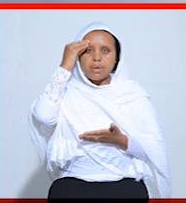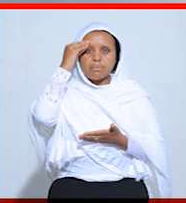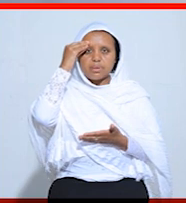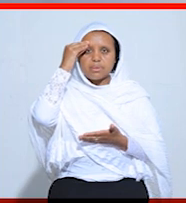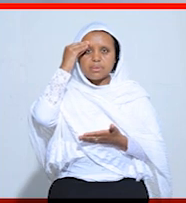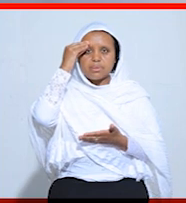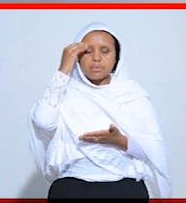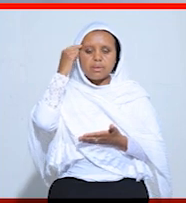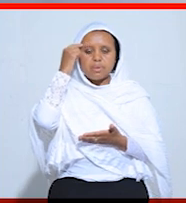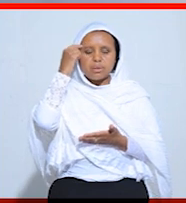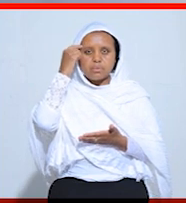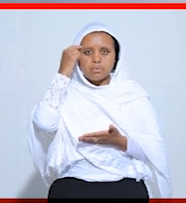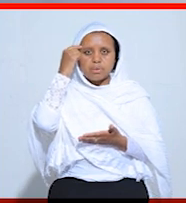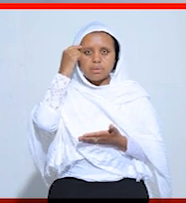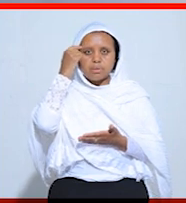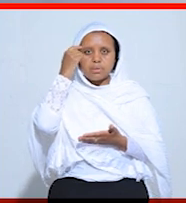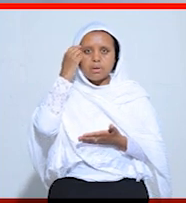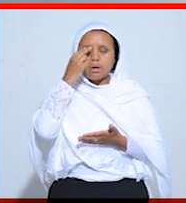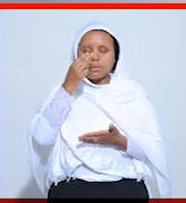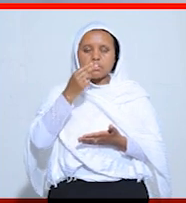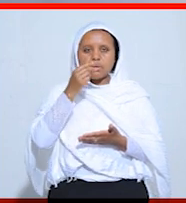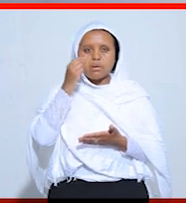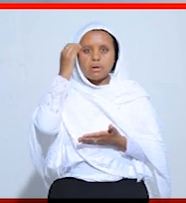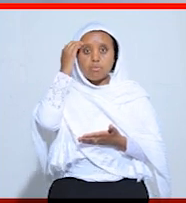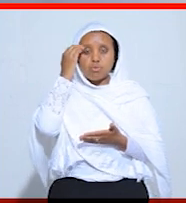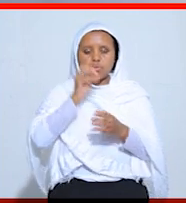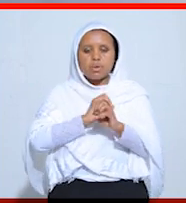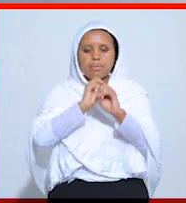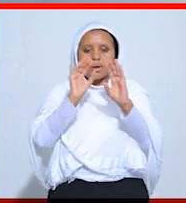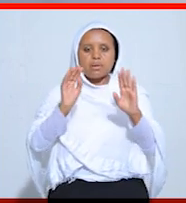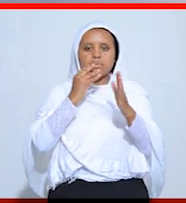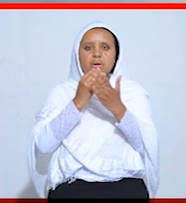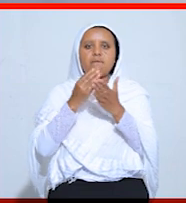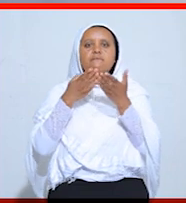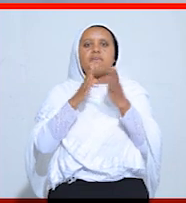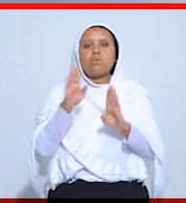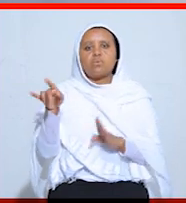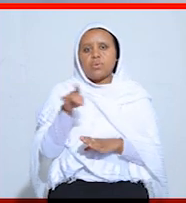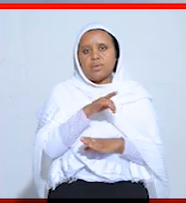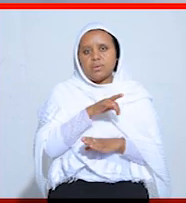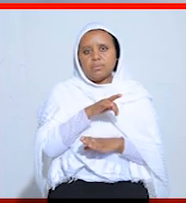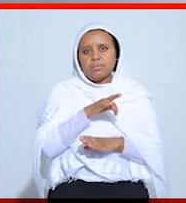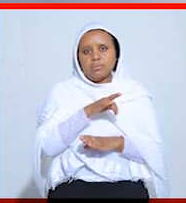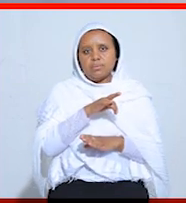የምንማርበትን የምናስተውልበትን አይንተ አይምሮ እንዲያበራልን መልካም ፈቃዱ ይሁንልን።